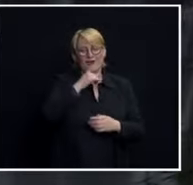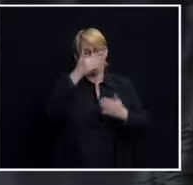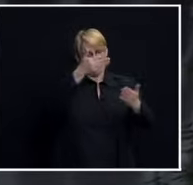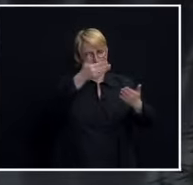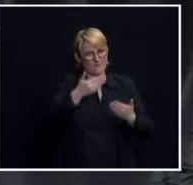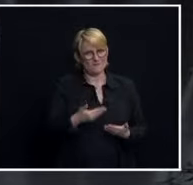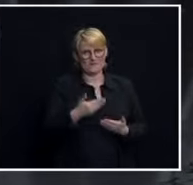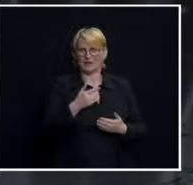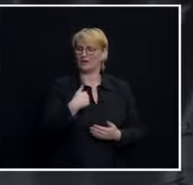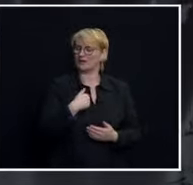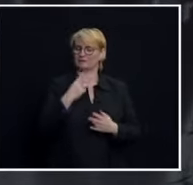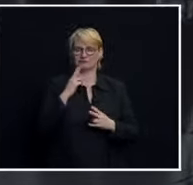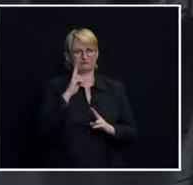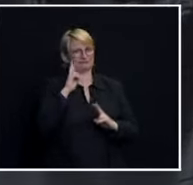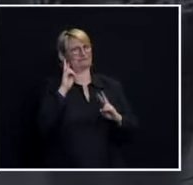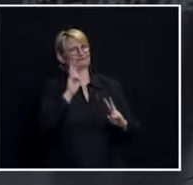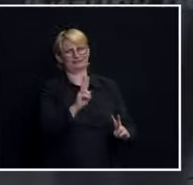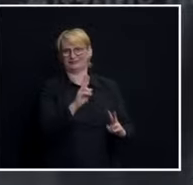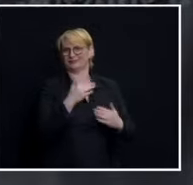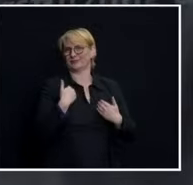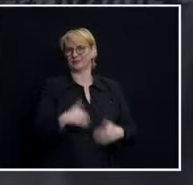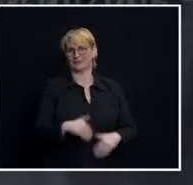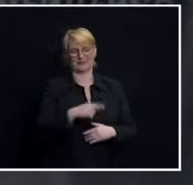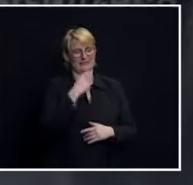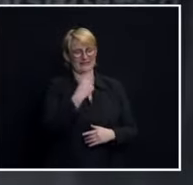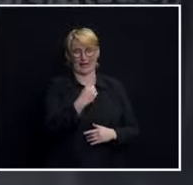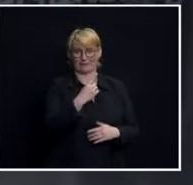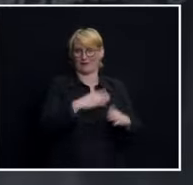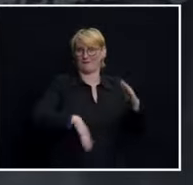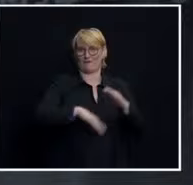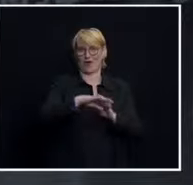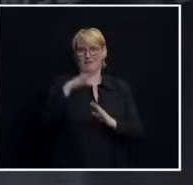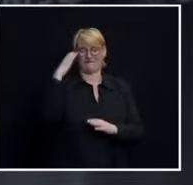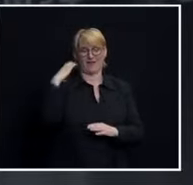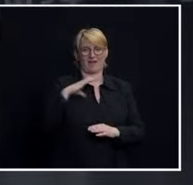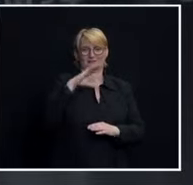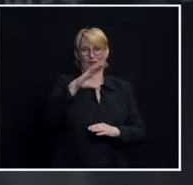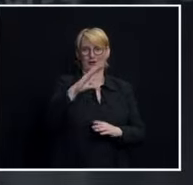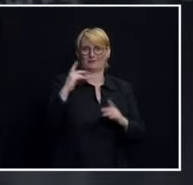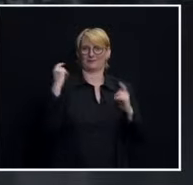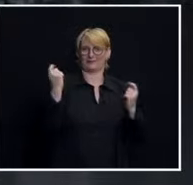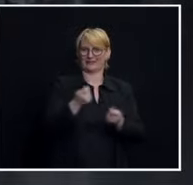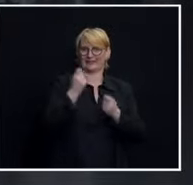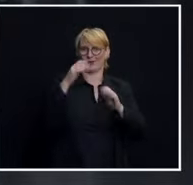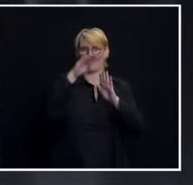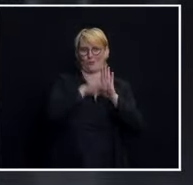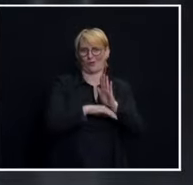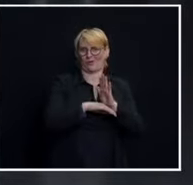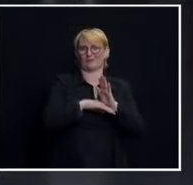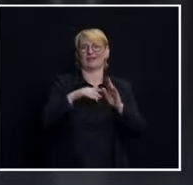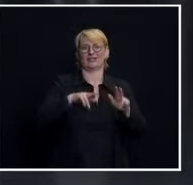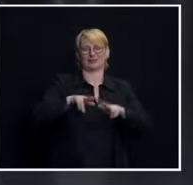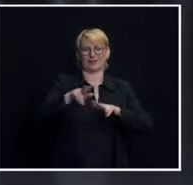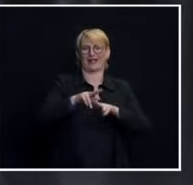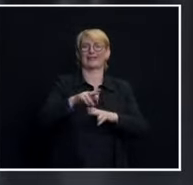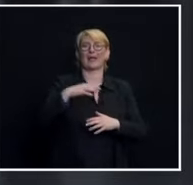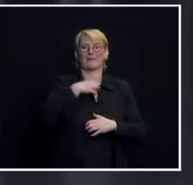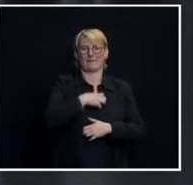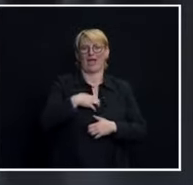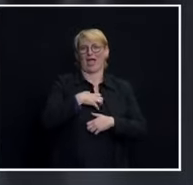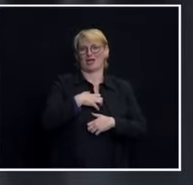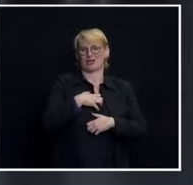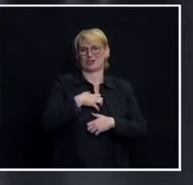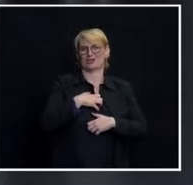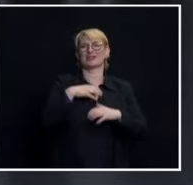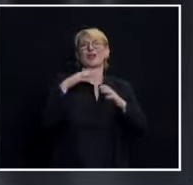bewundere. Sie trägt nämlich die gesamte Verantwortung für den Betrieb und die Programmgestaltung des Bayerischen Rundfunks.